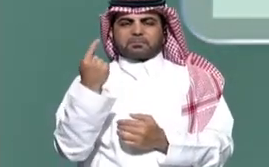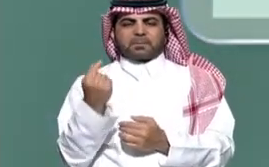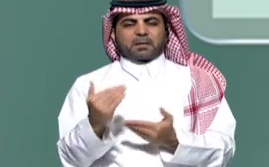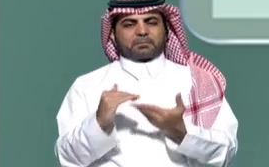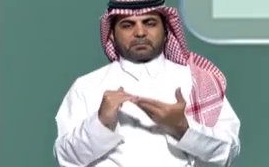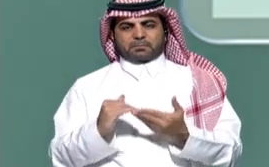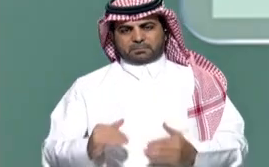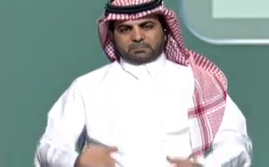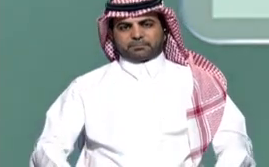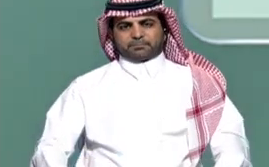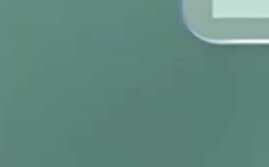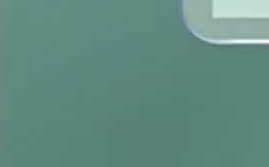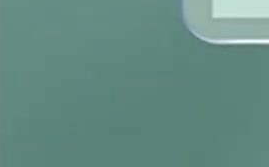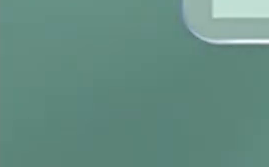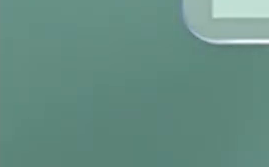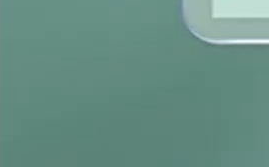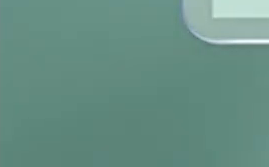وراقي.